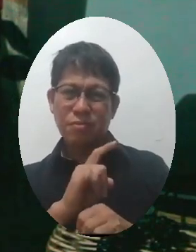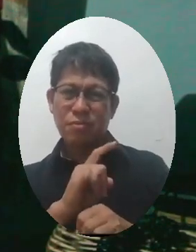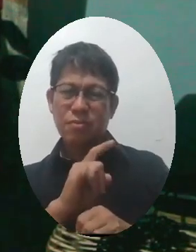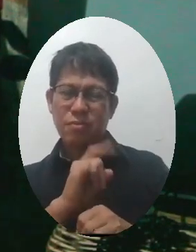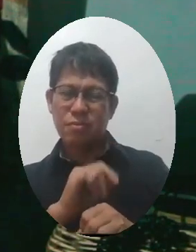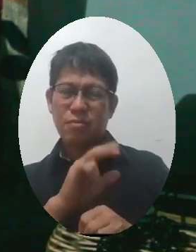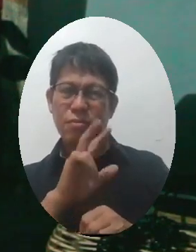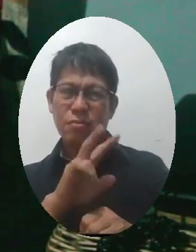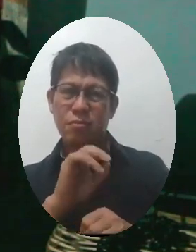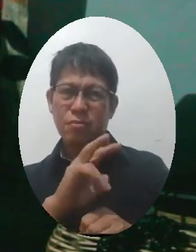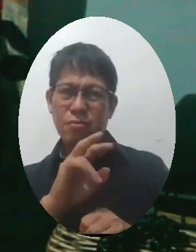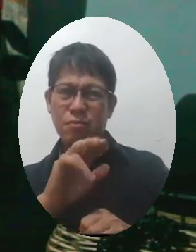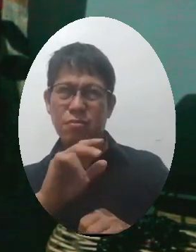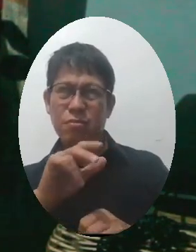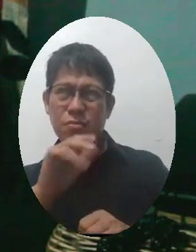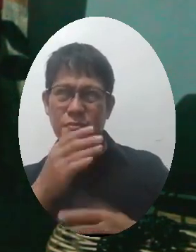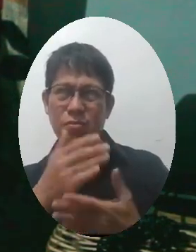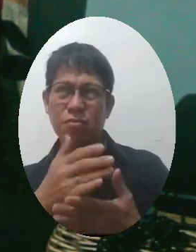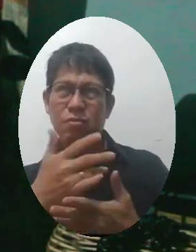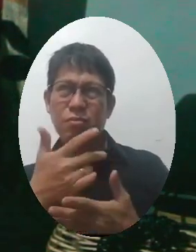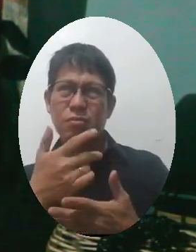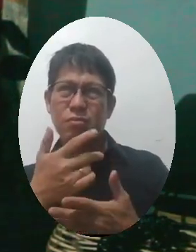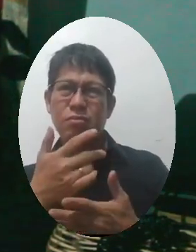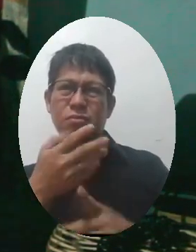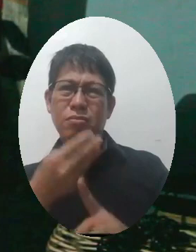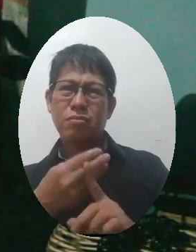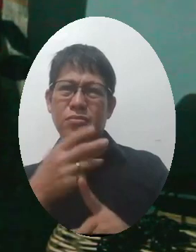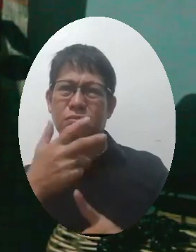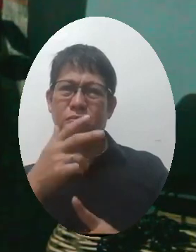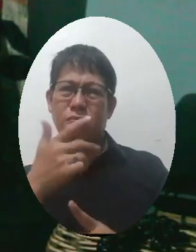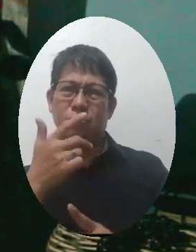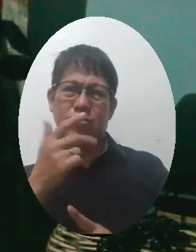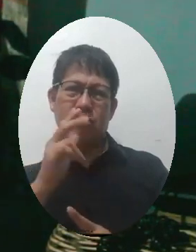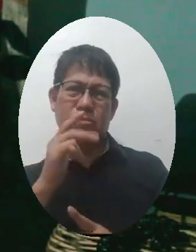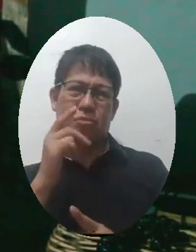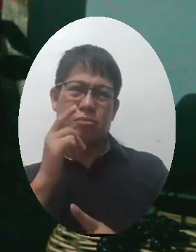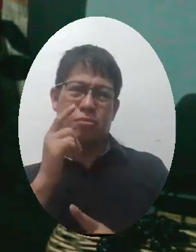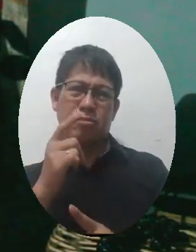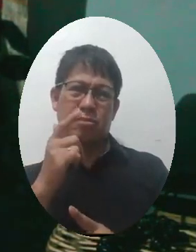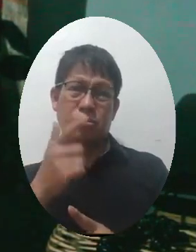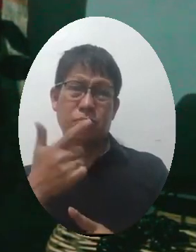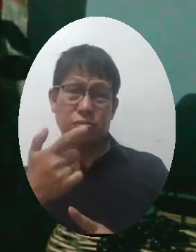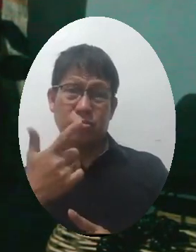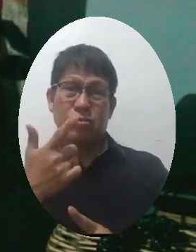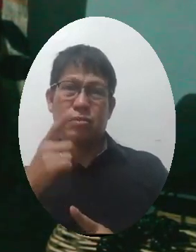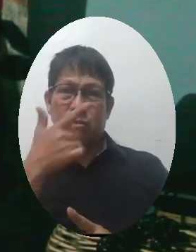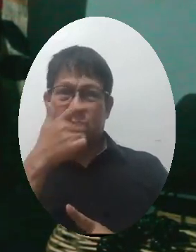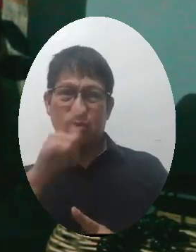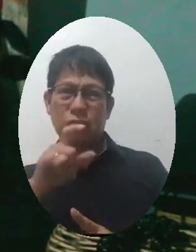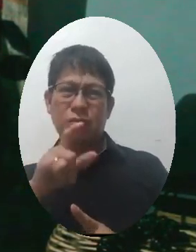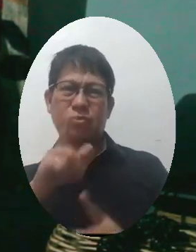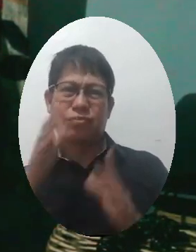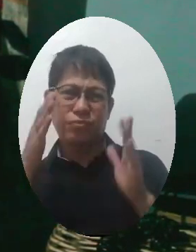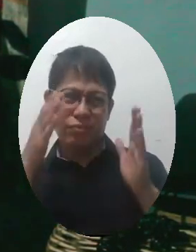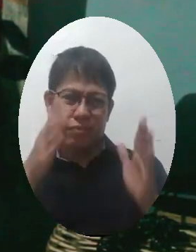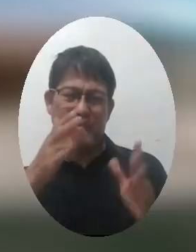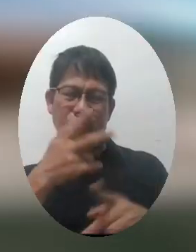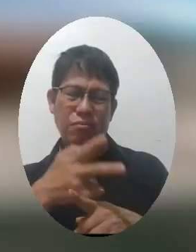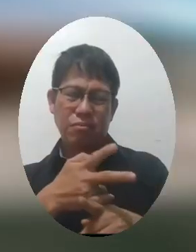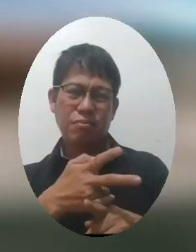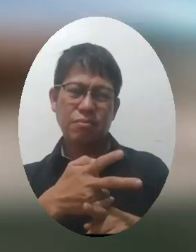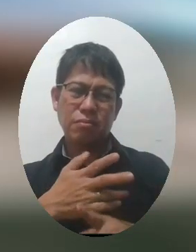nag-stop ako magtrabaho 2021 ng March. Nag-resign ako kasi mas kailangan siyang